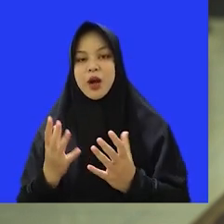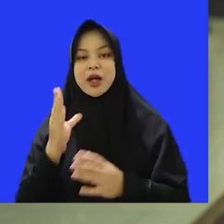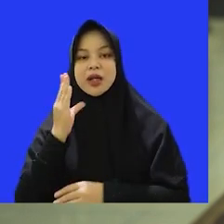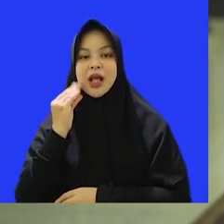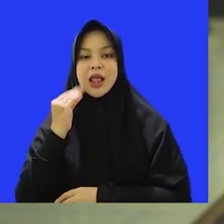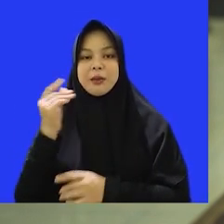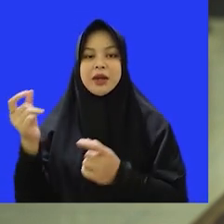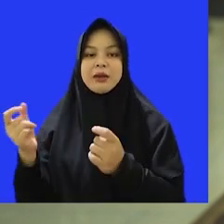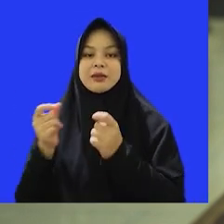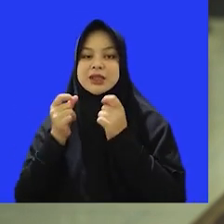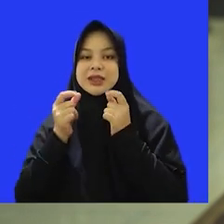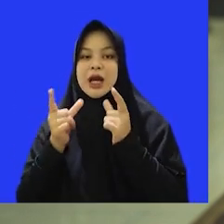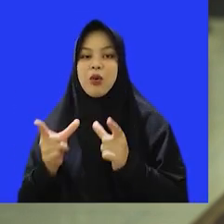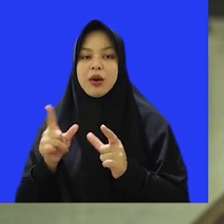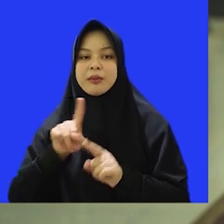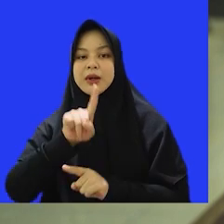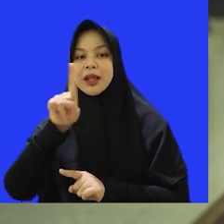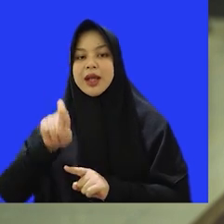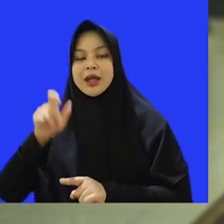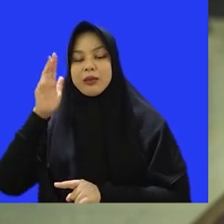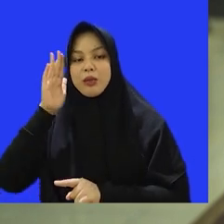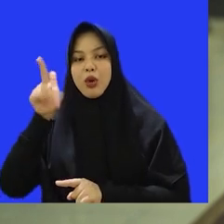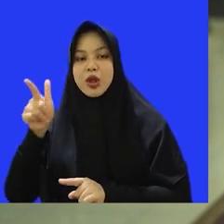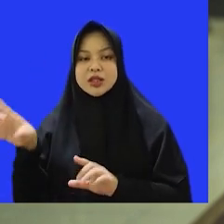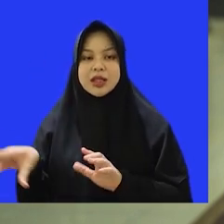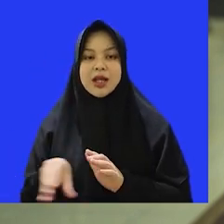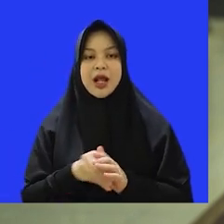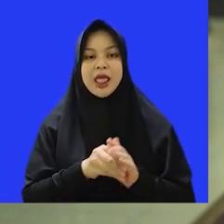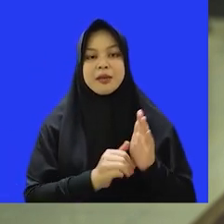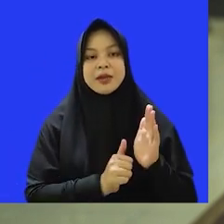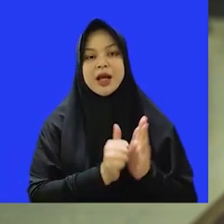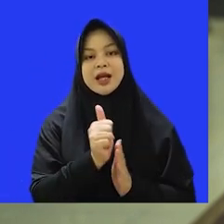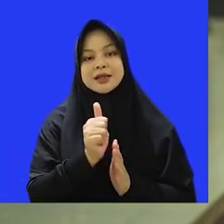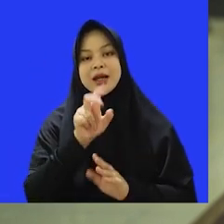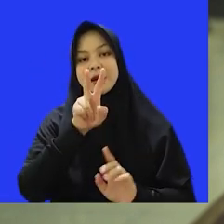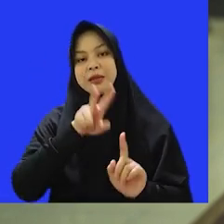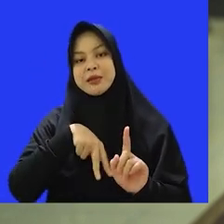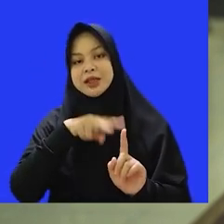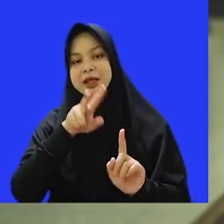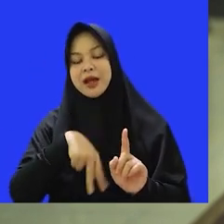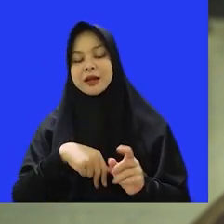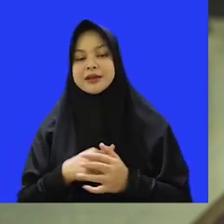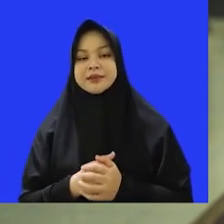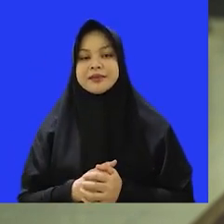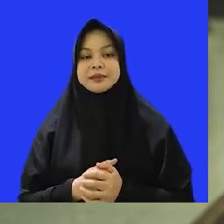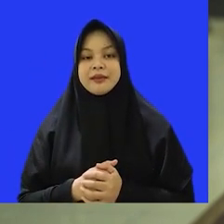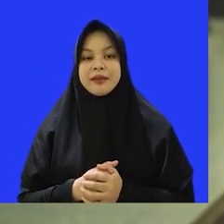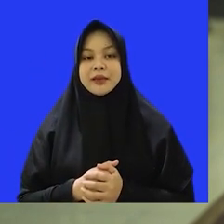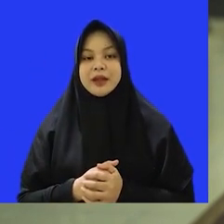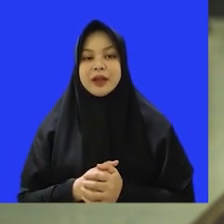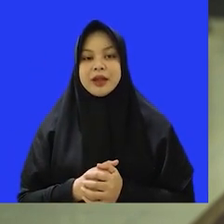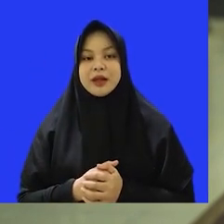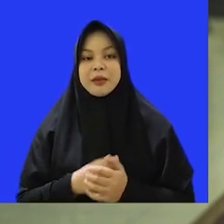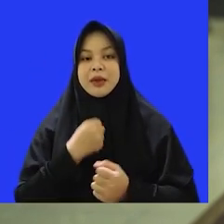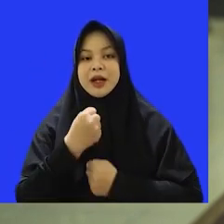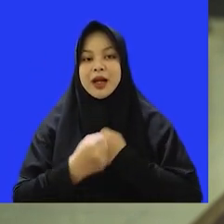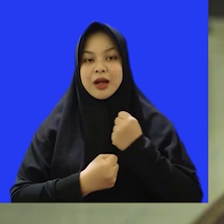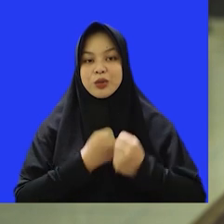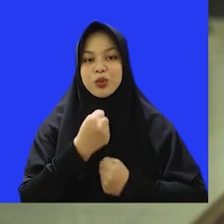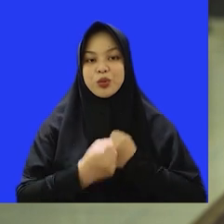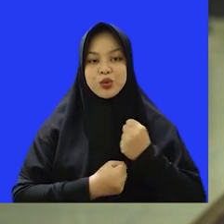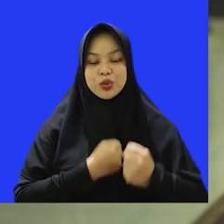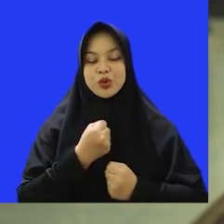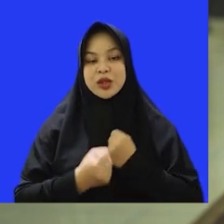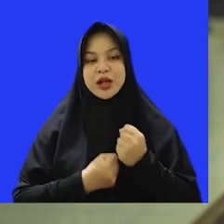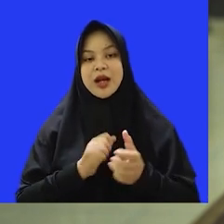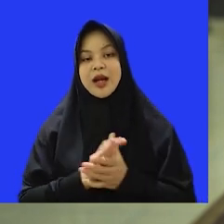dialami, menjawab pertanyaan penyidik dalam berkas acara pemeriksaan, melakukan rekonstruksi